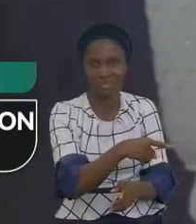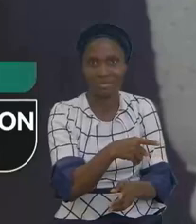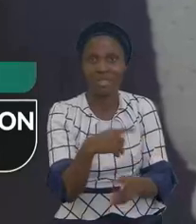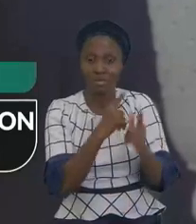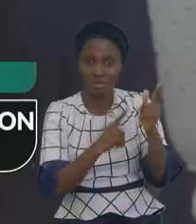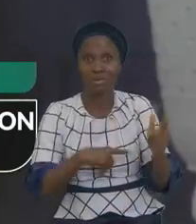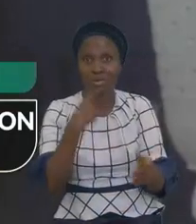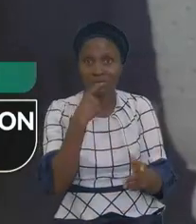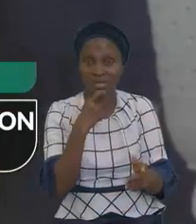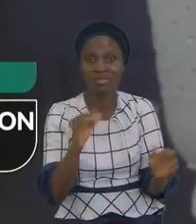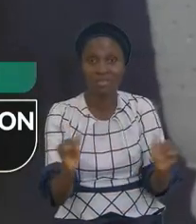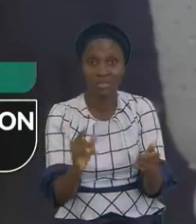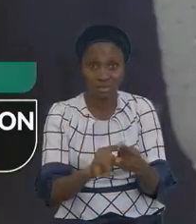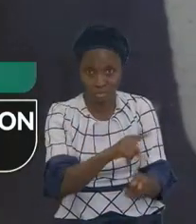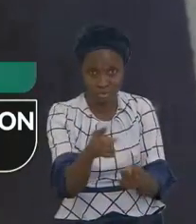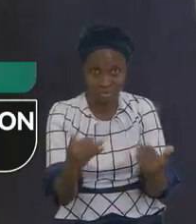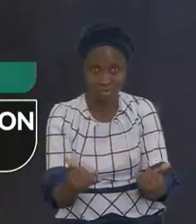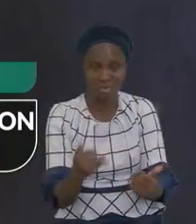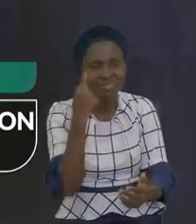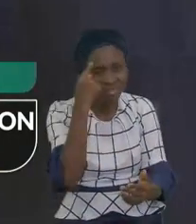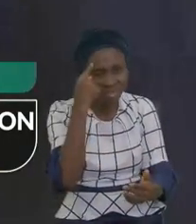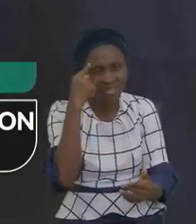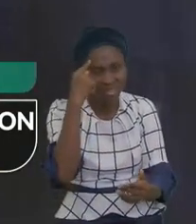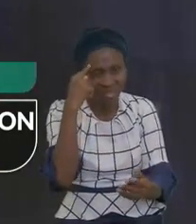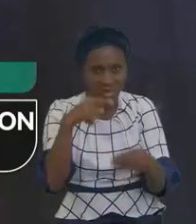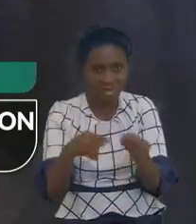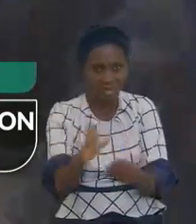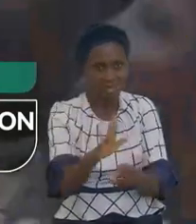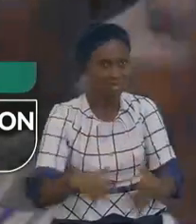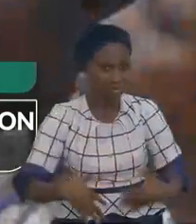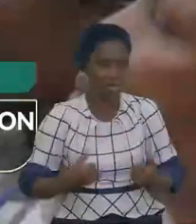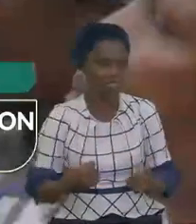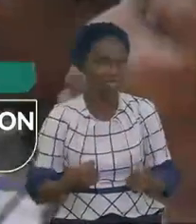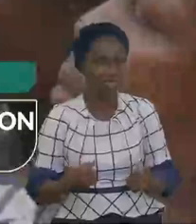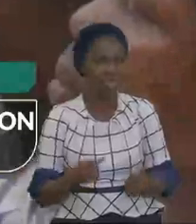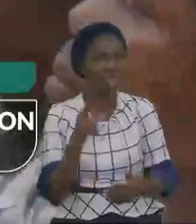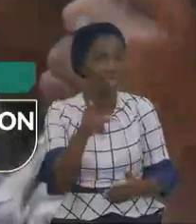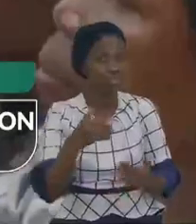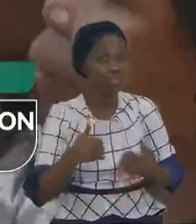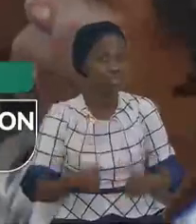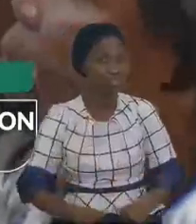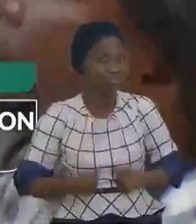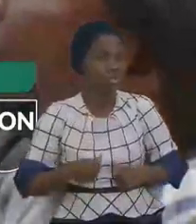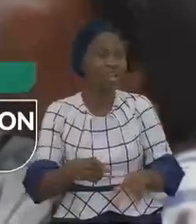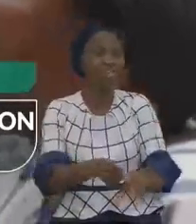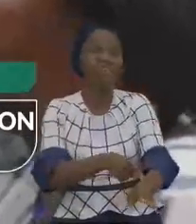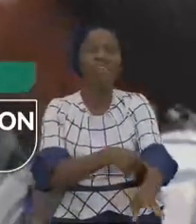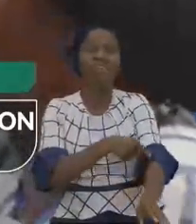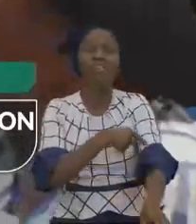pense à ta vie. Vous avez assez demeuré dans cette montagne.